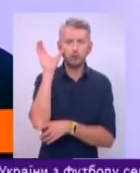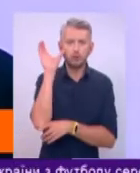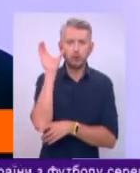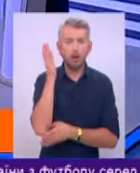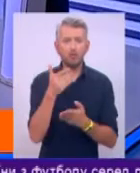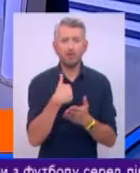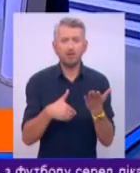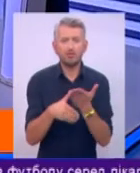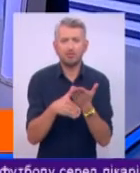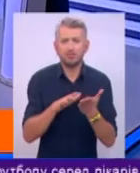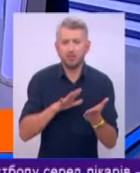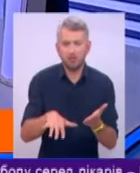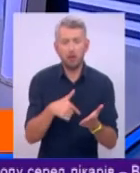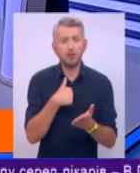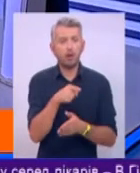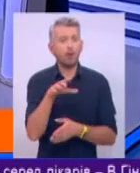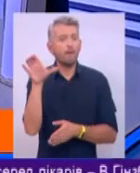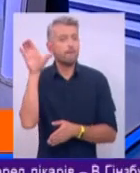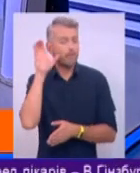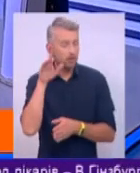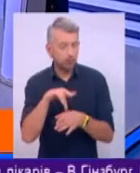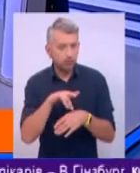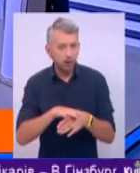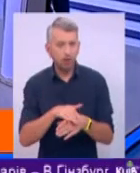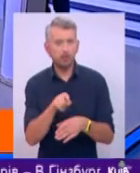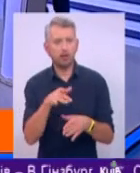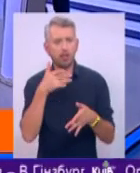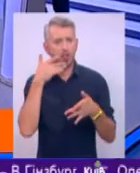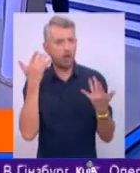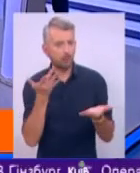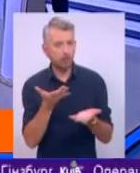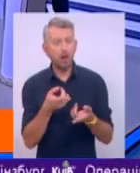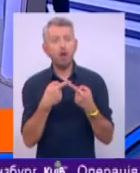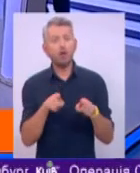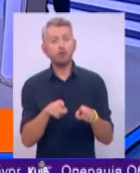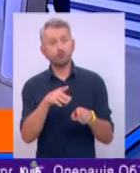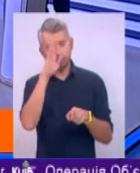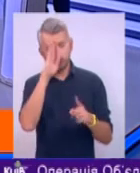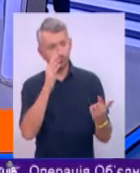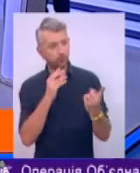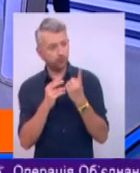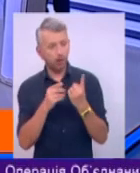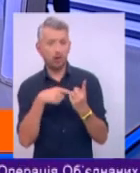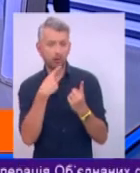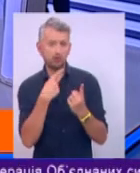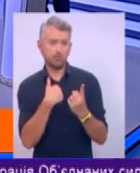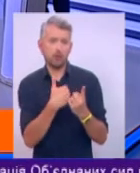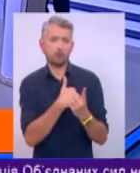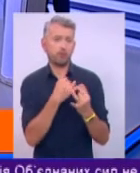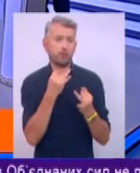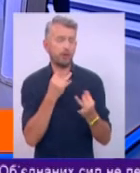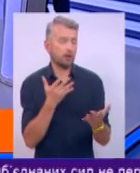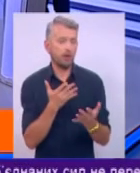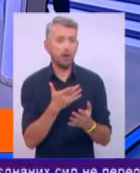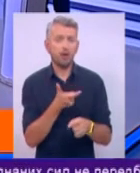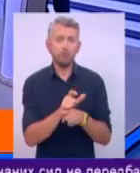не допоміг, але я його вислухав, йому стало легше. Інший до мене прийшов і казав, я хочу з вами поговорити. Ми